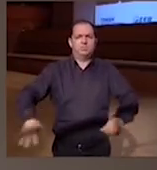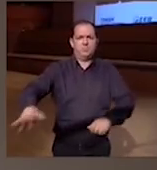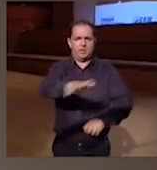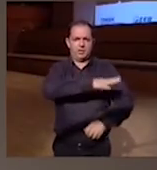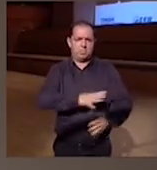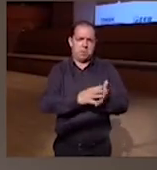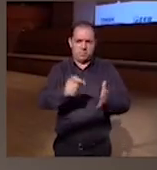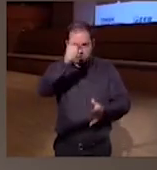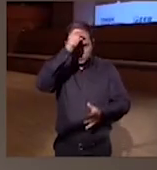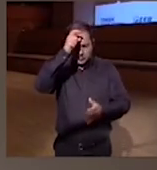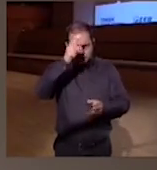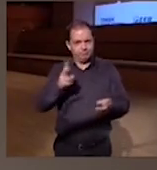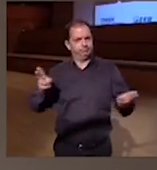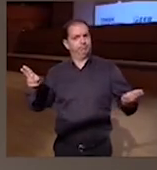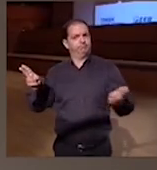περιοχή.